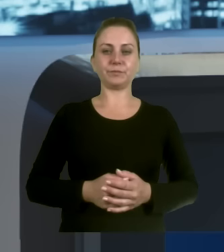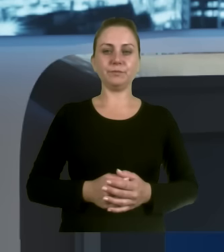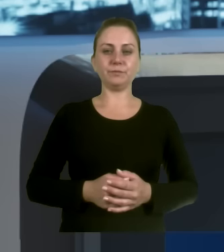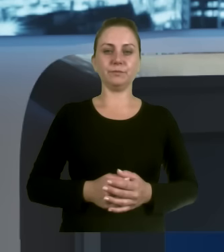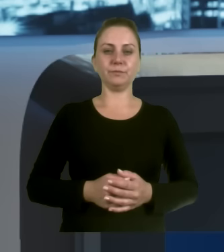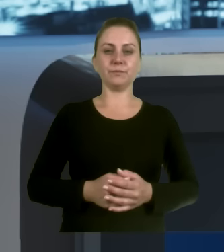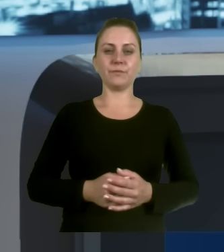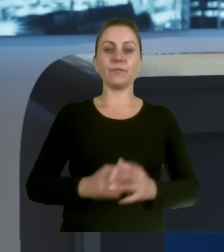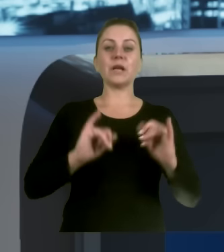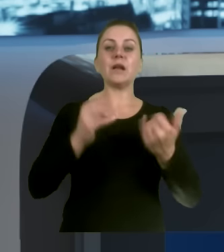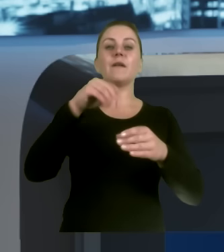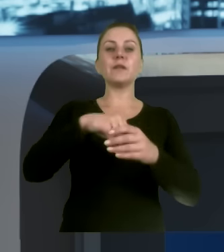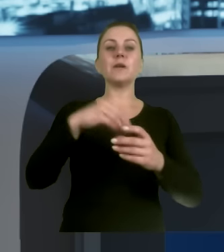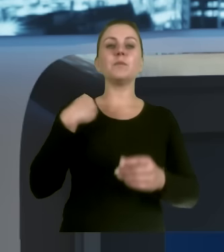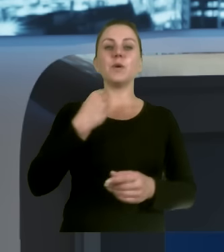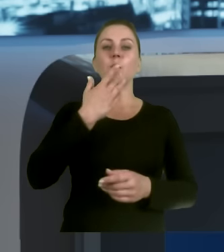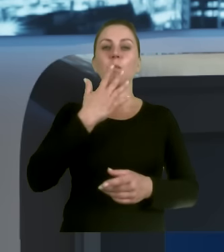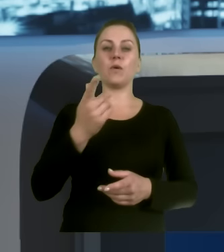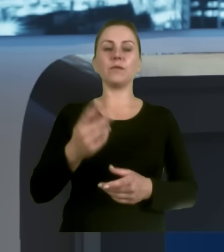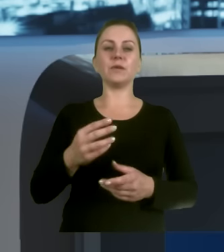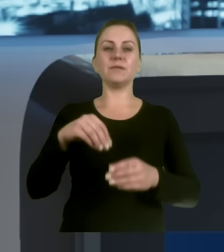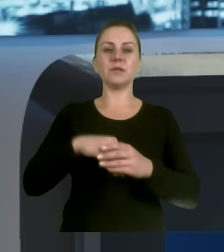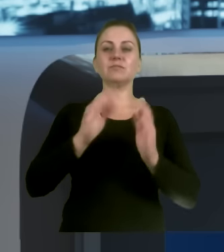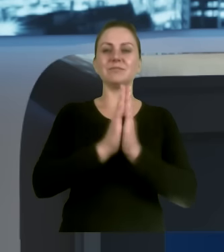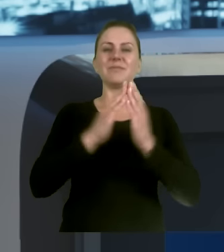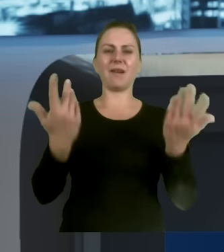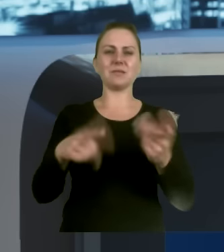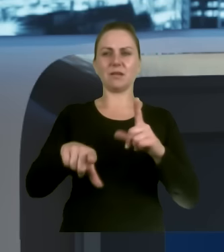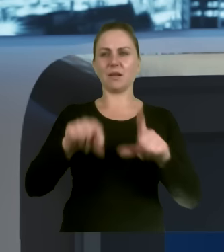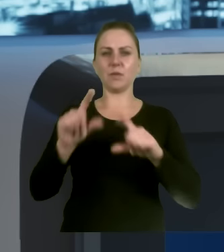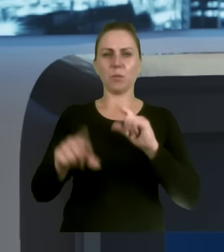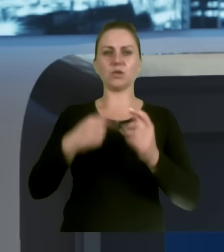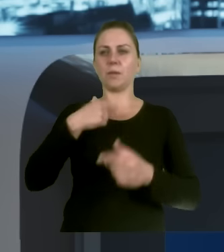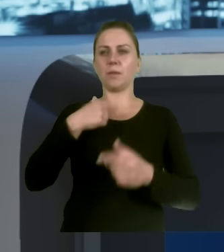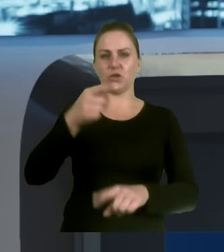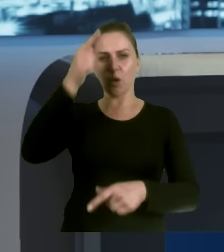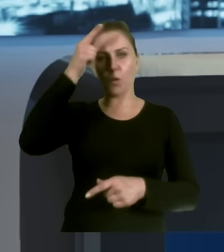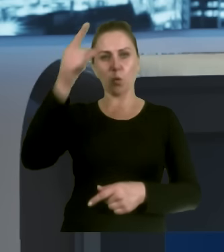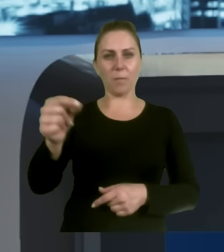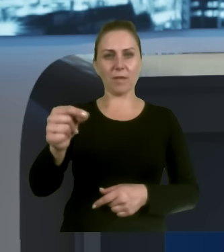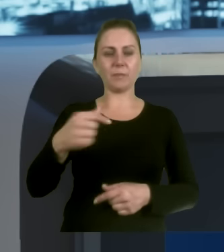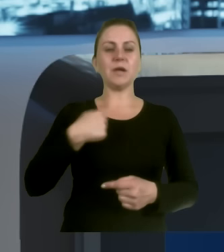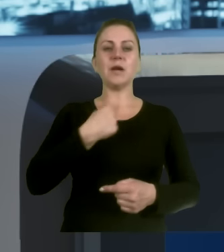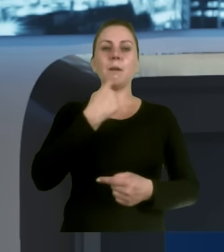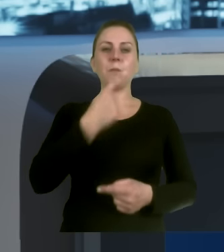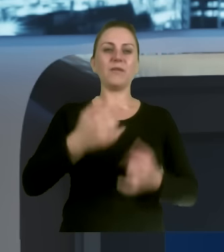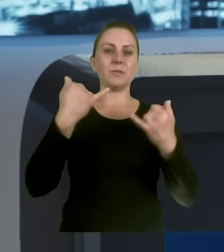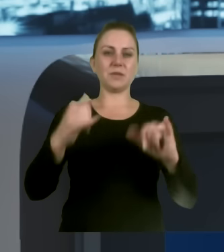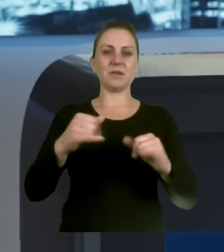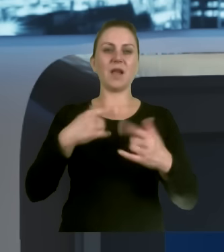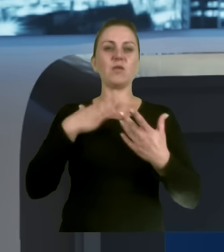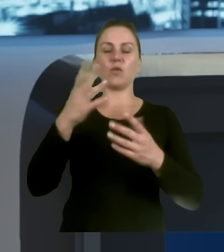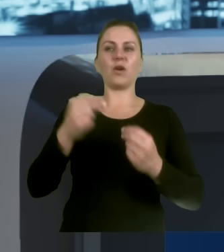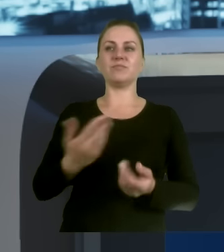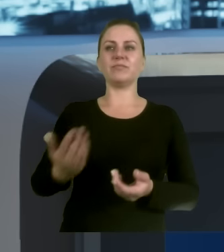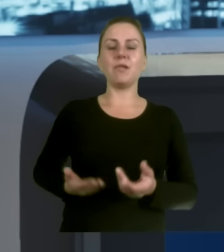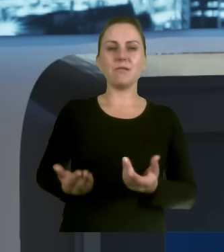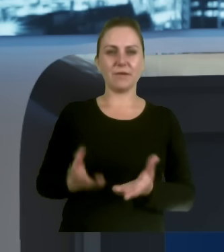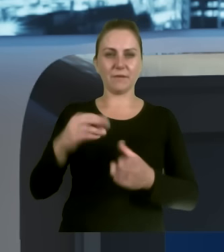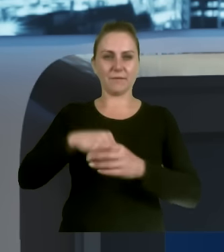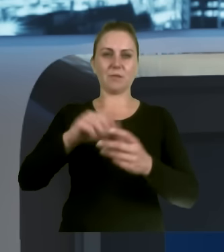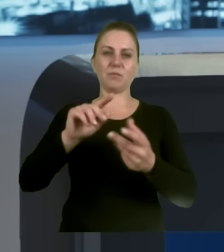że nazwała ich chyba Gazeta Wyborcza tumanami, to ja powiem inaczej. To są namuty. I niech sobie przetłumaczą, co